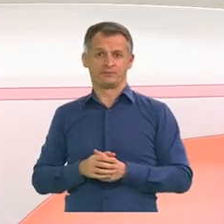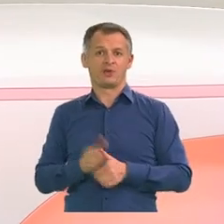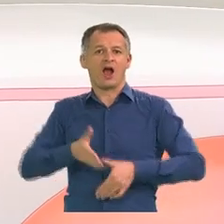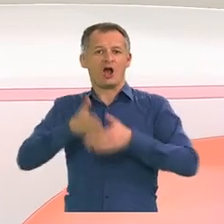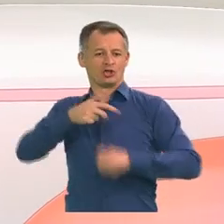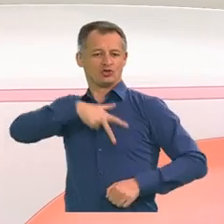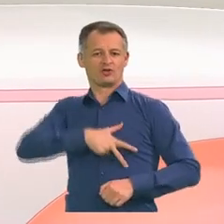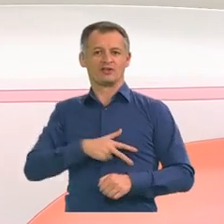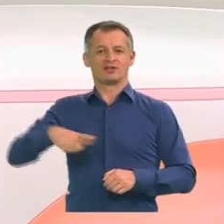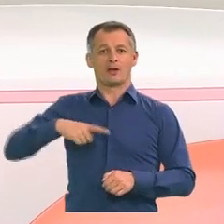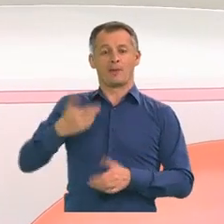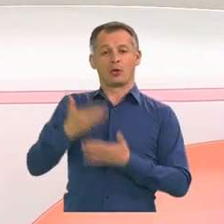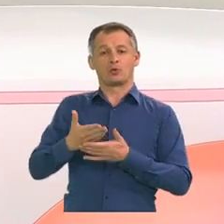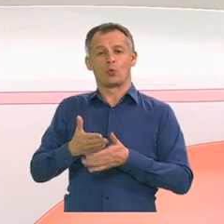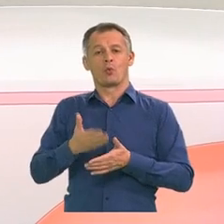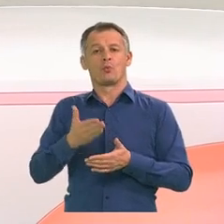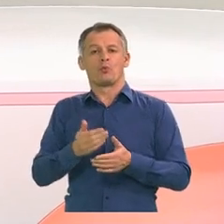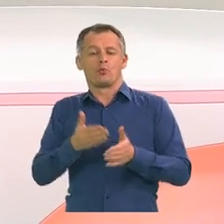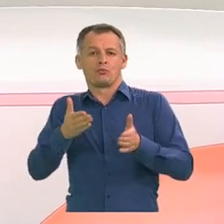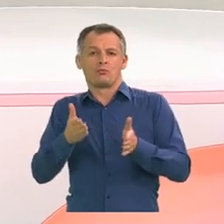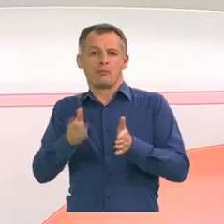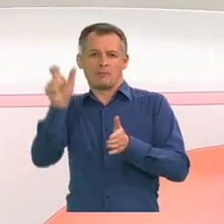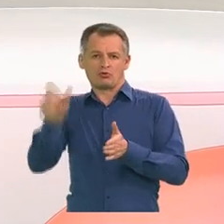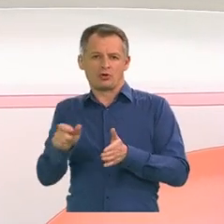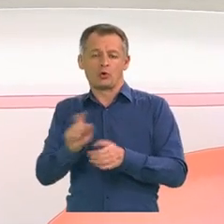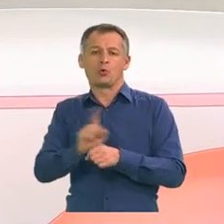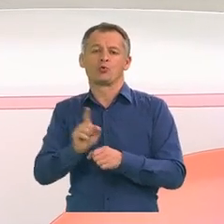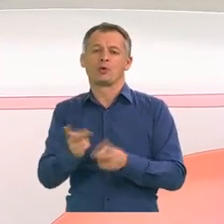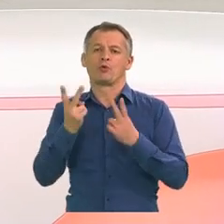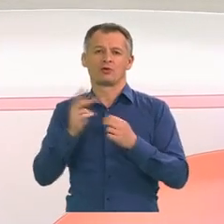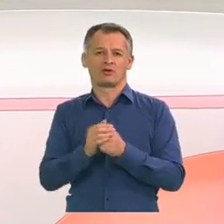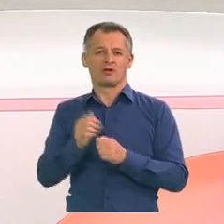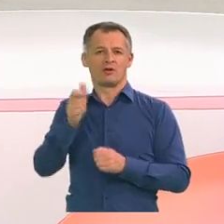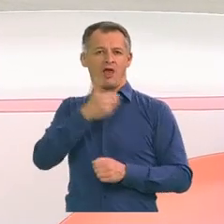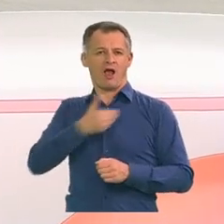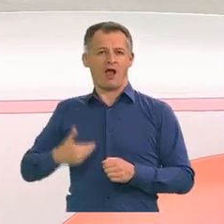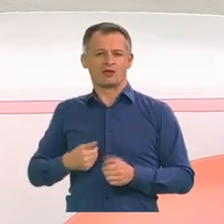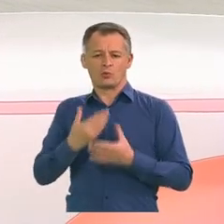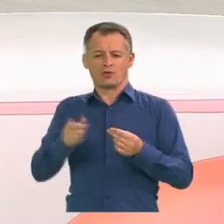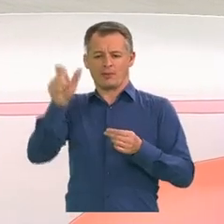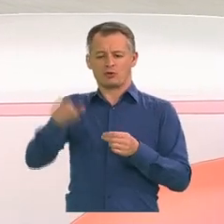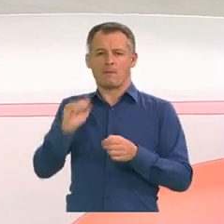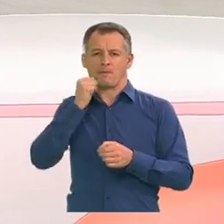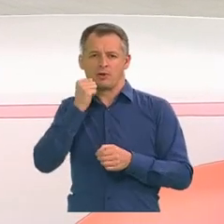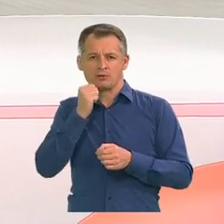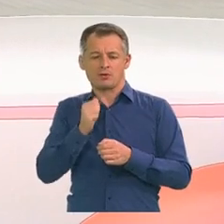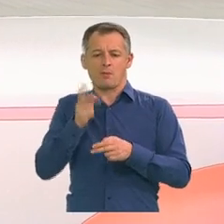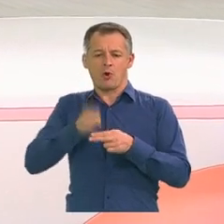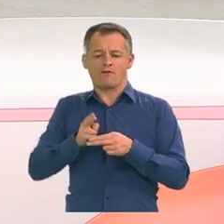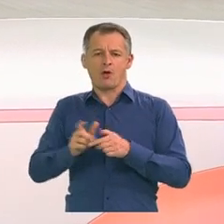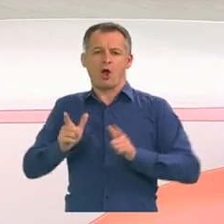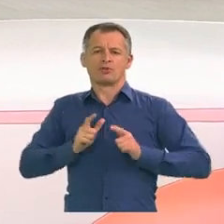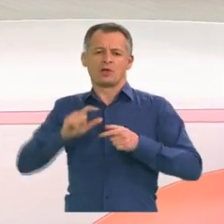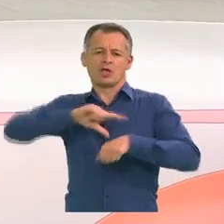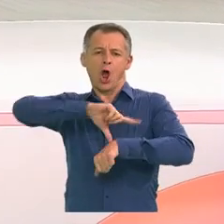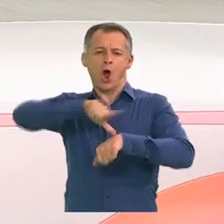Ajutoarele sociale sunt pentru unii mană cerească. La Galați, zeci de bătrâni bolnavi și suferinți au stat ore întregi la coadă pentru a depune actele ca să